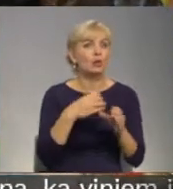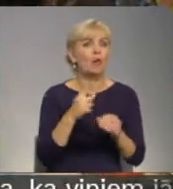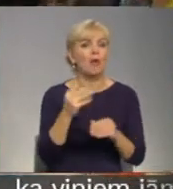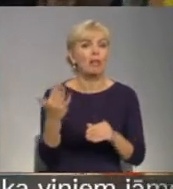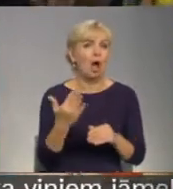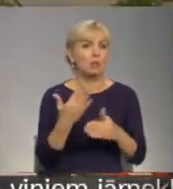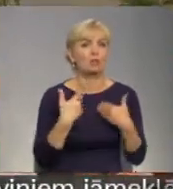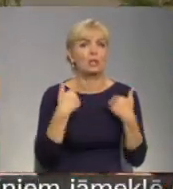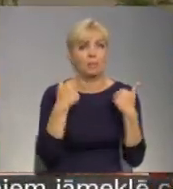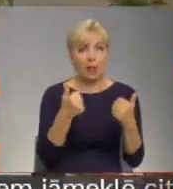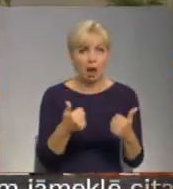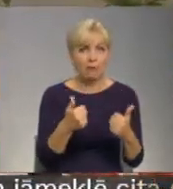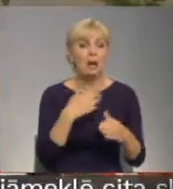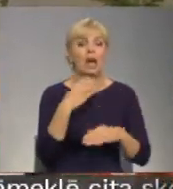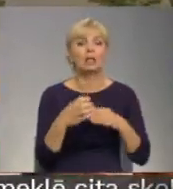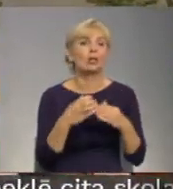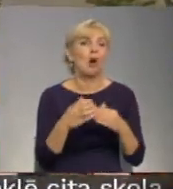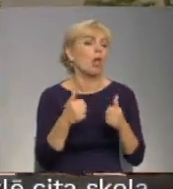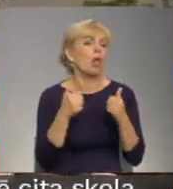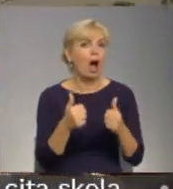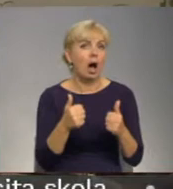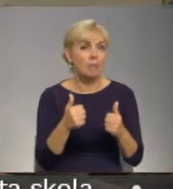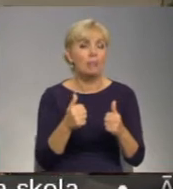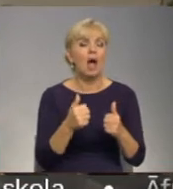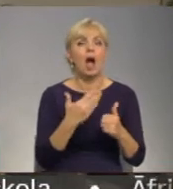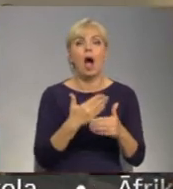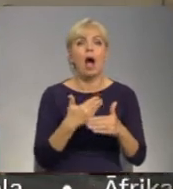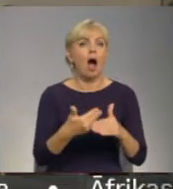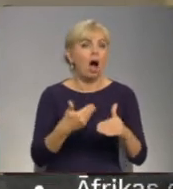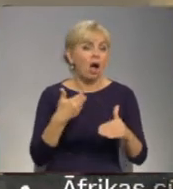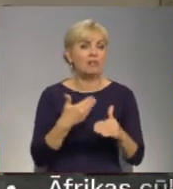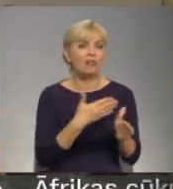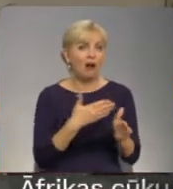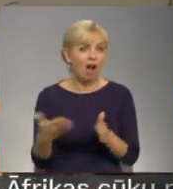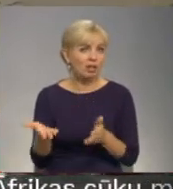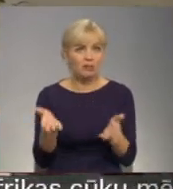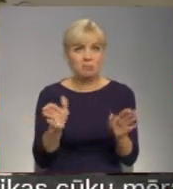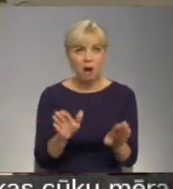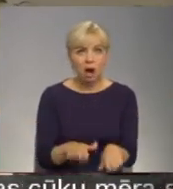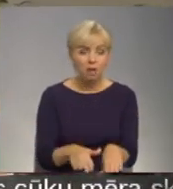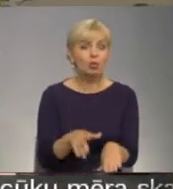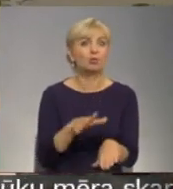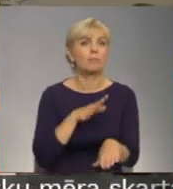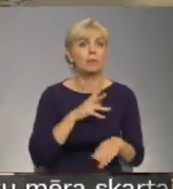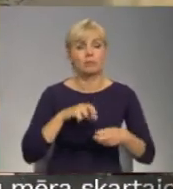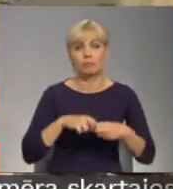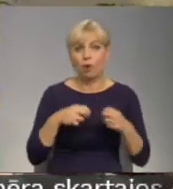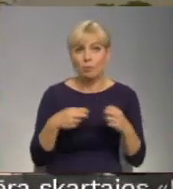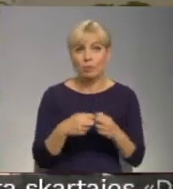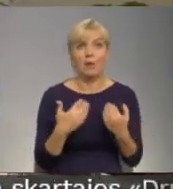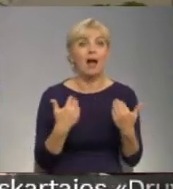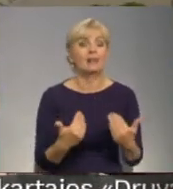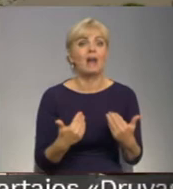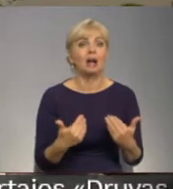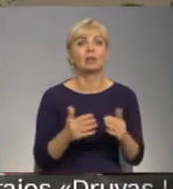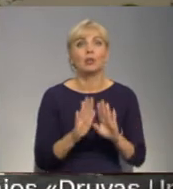labu. Tomāti pārāk labi auguši un pātri nosāk gatavoties vienkārši. Un bija problēma. Arī tagad, teiksim,